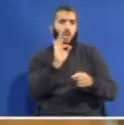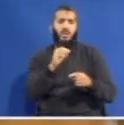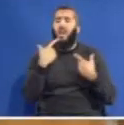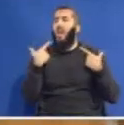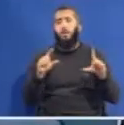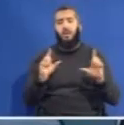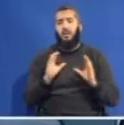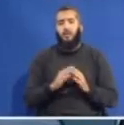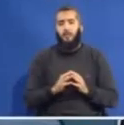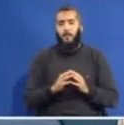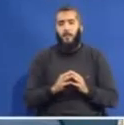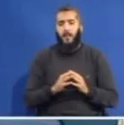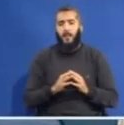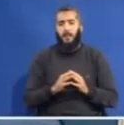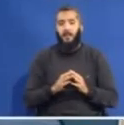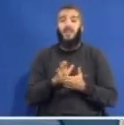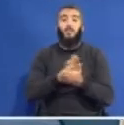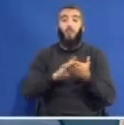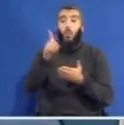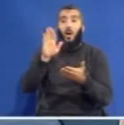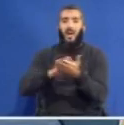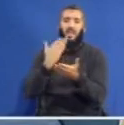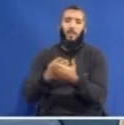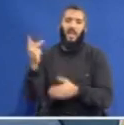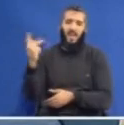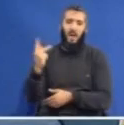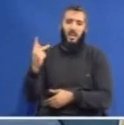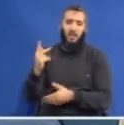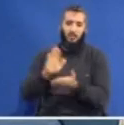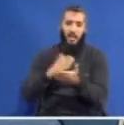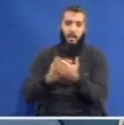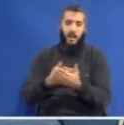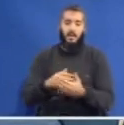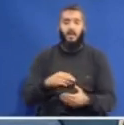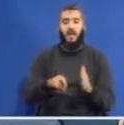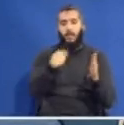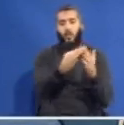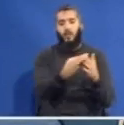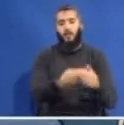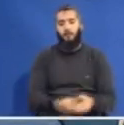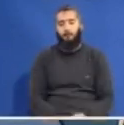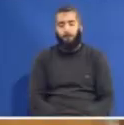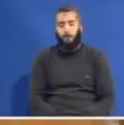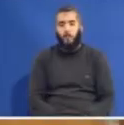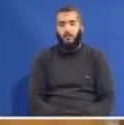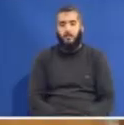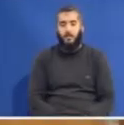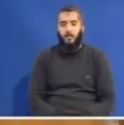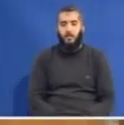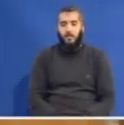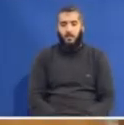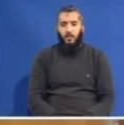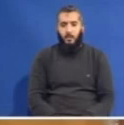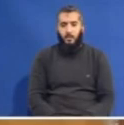يبارك فيك شيخ. ربما باختصار بالأمازيغية تعميم للفائدة مدام طرحت السؤال. نعم. باختصار. على كل حال وين رأي السير ذن يوم